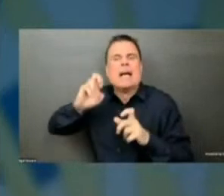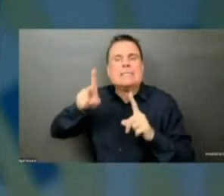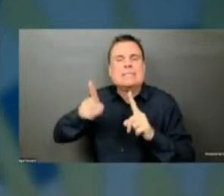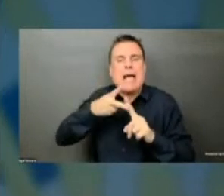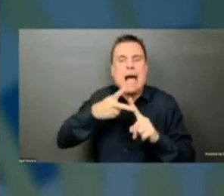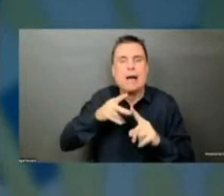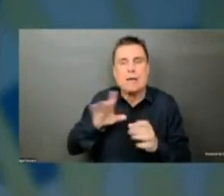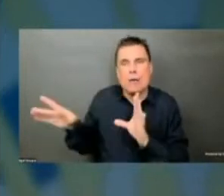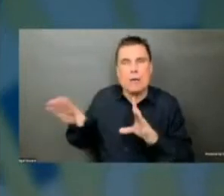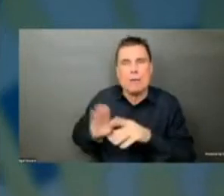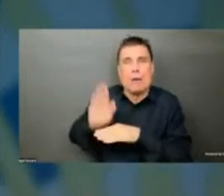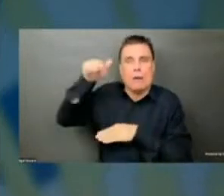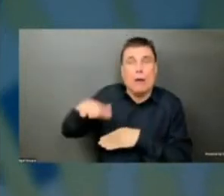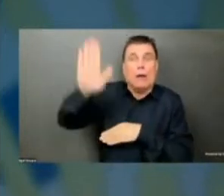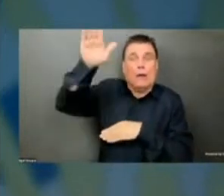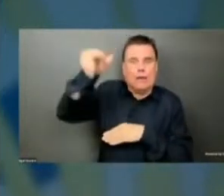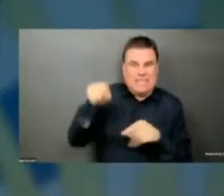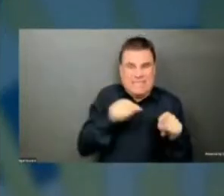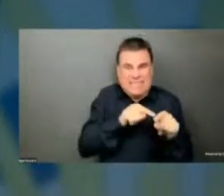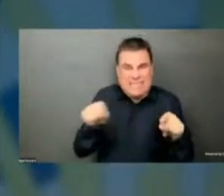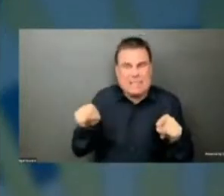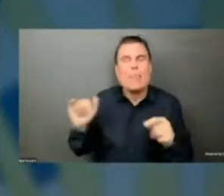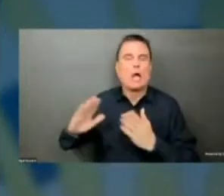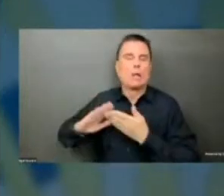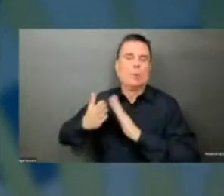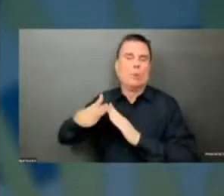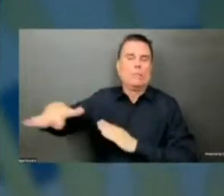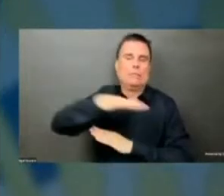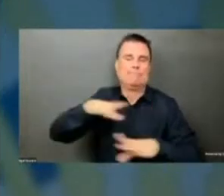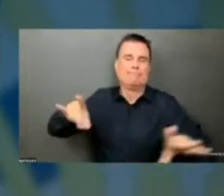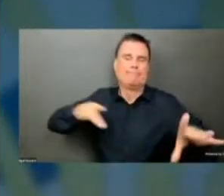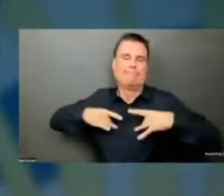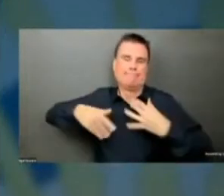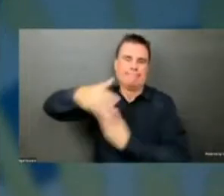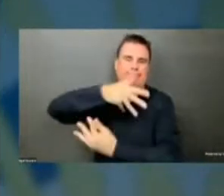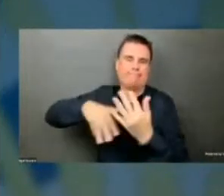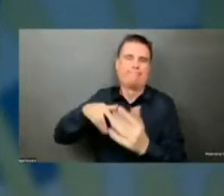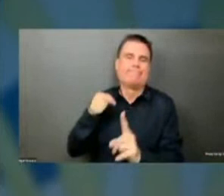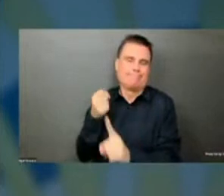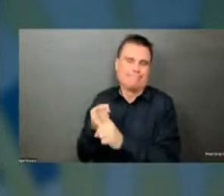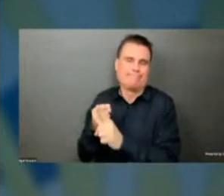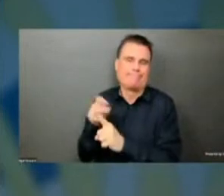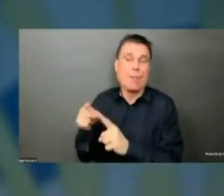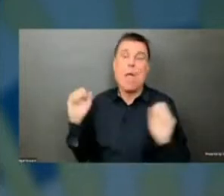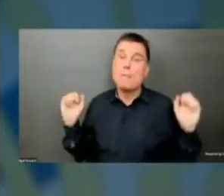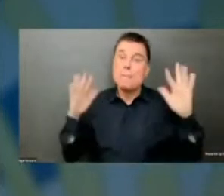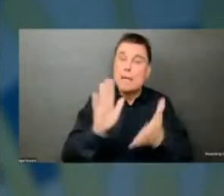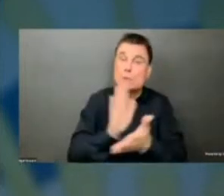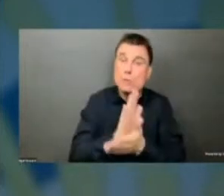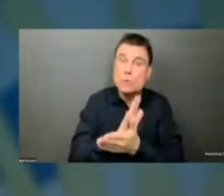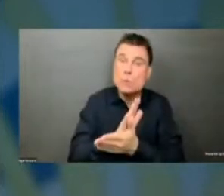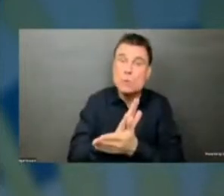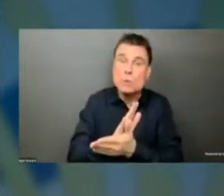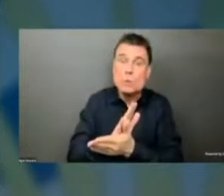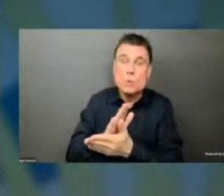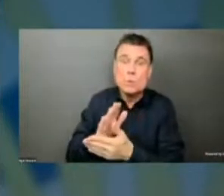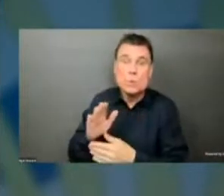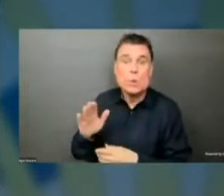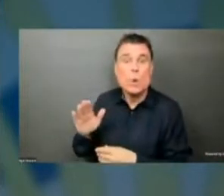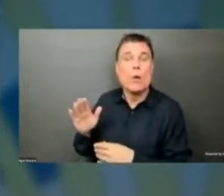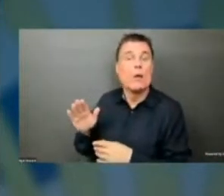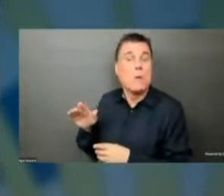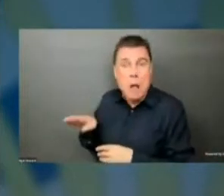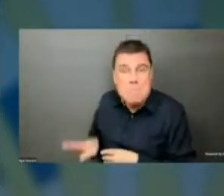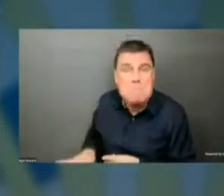But 学 we 龄 are 儿 not 童 seeing 青年。 accelerated transmission in school-age children, which is also very important, and where we're seeing that the